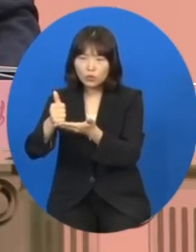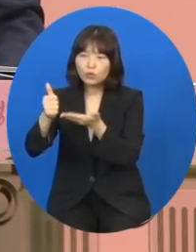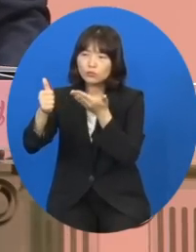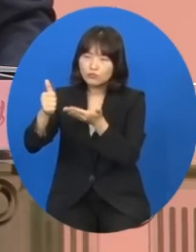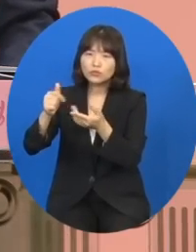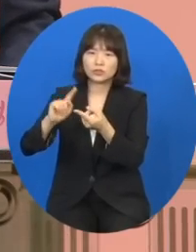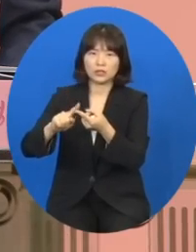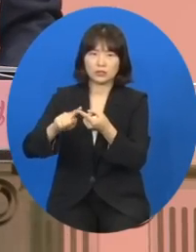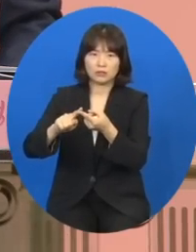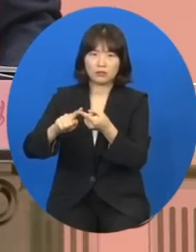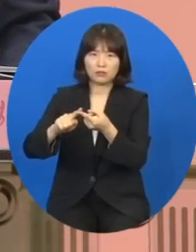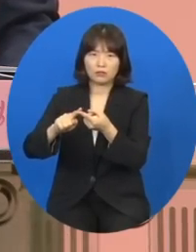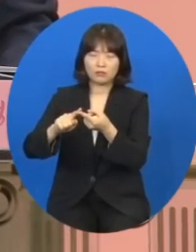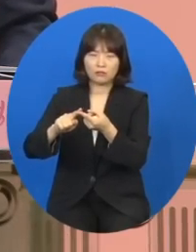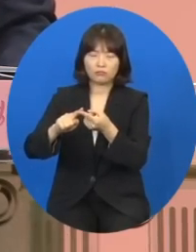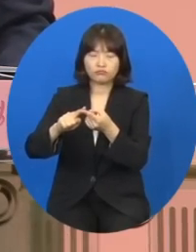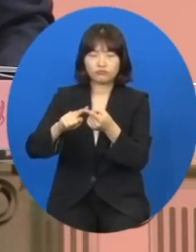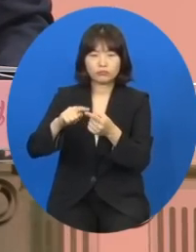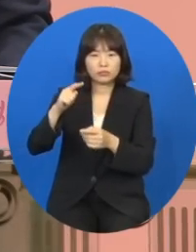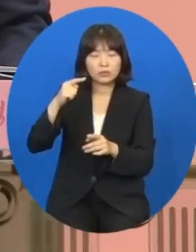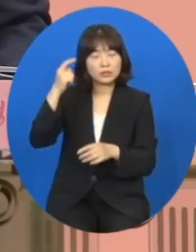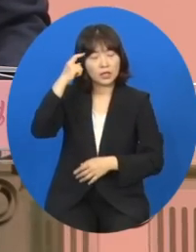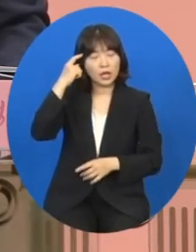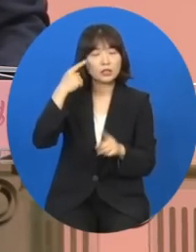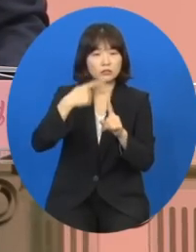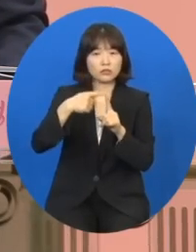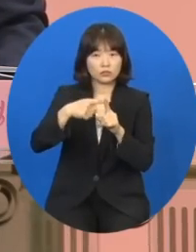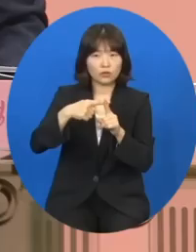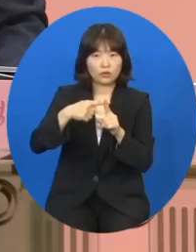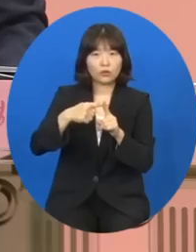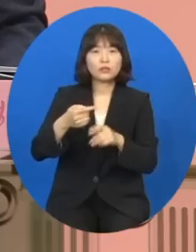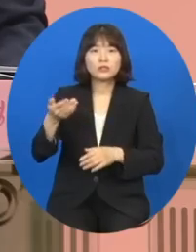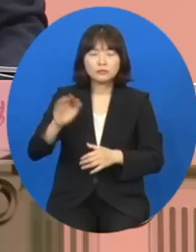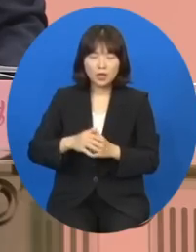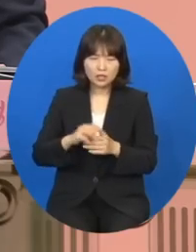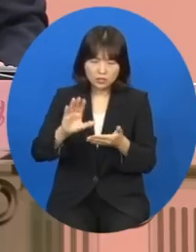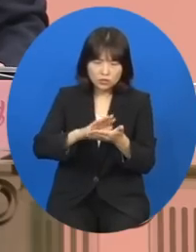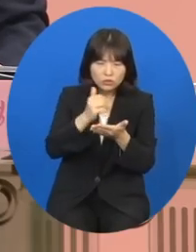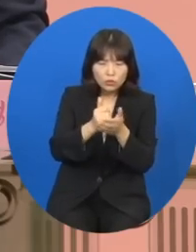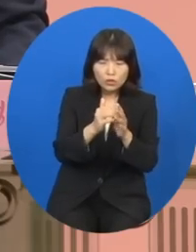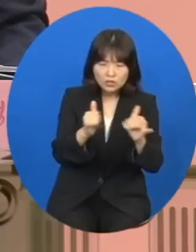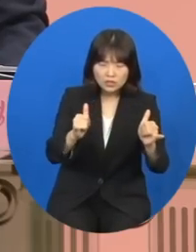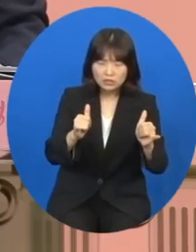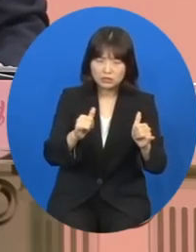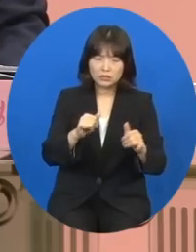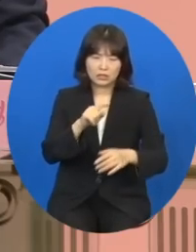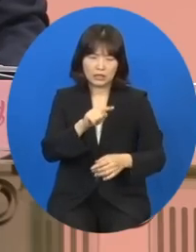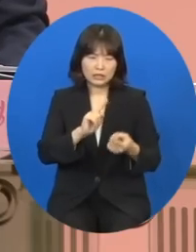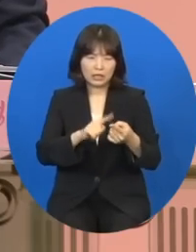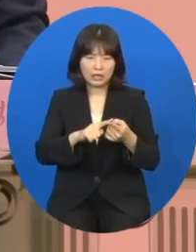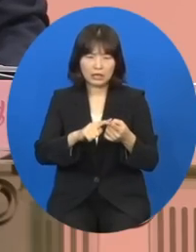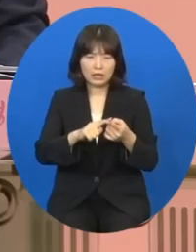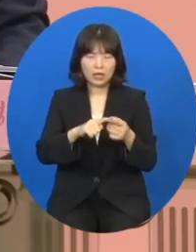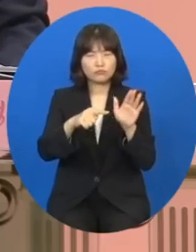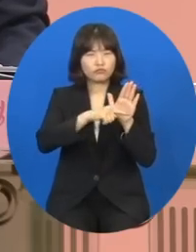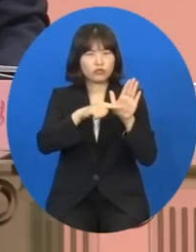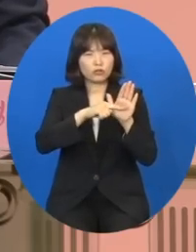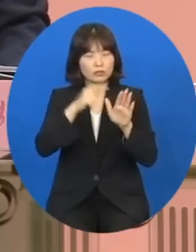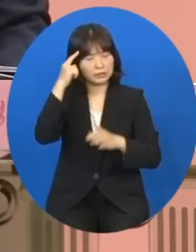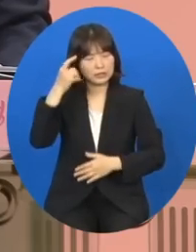어느정도 긍정적이지만 그리스도인이 라고 한다면 굉장히 낮은 평가를 주는 그런 시대를 살고